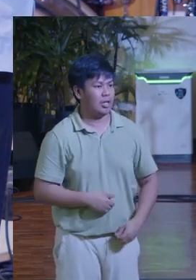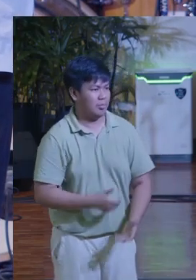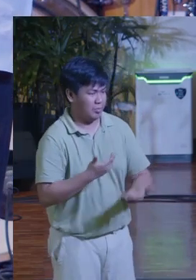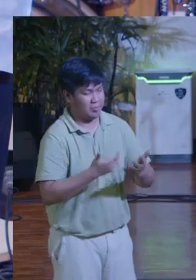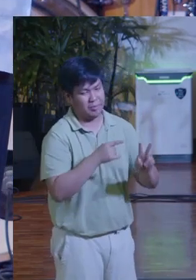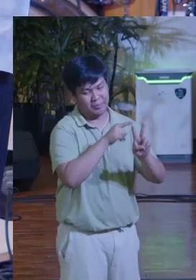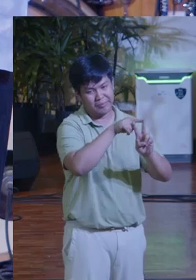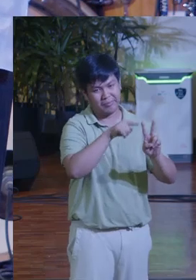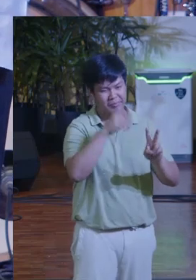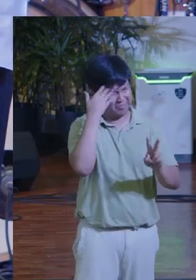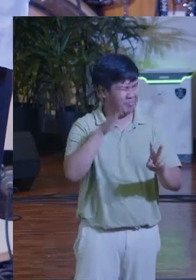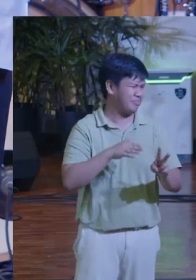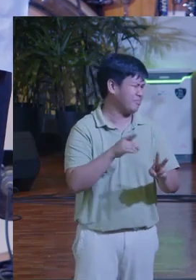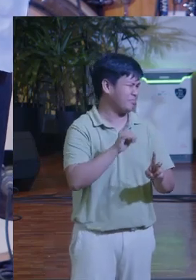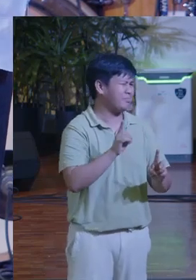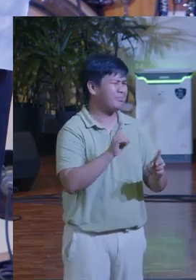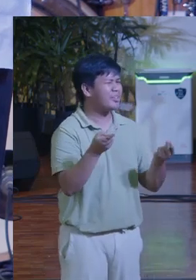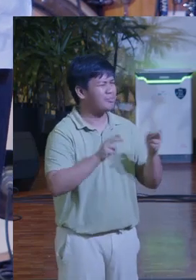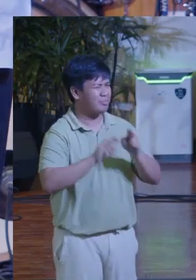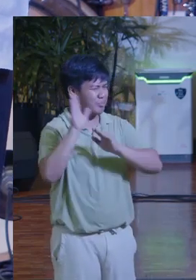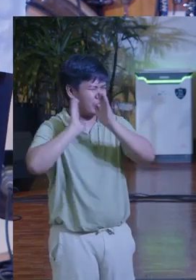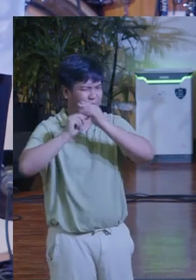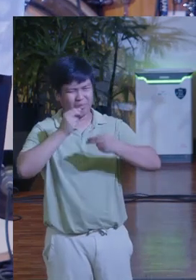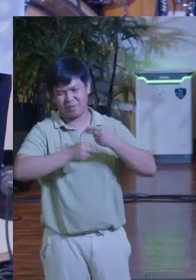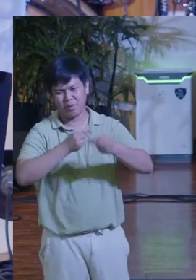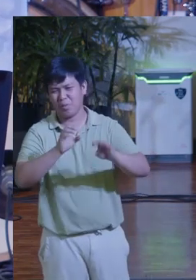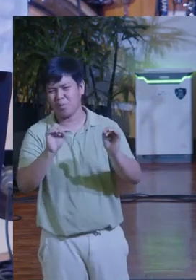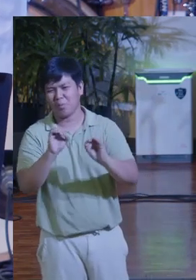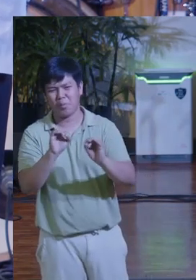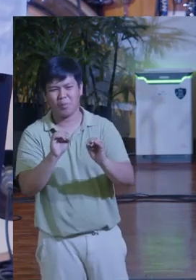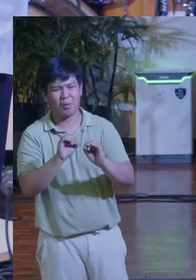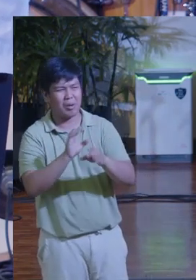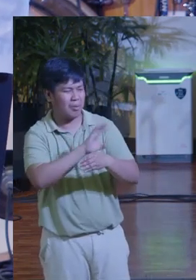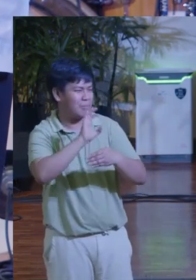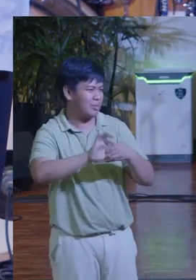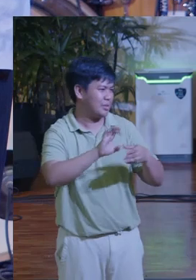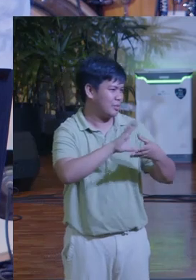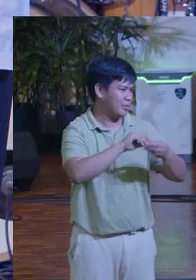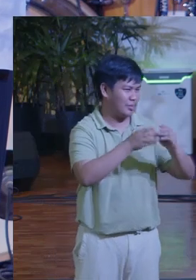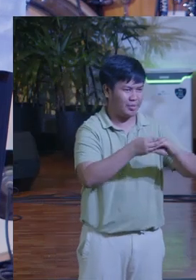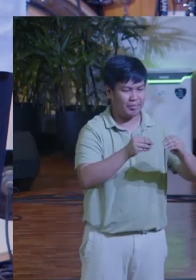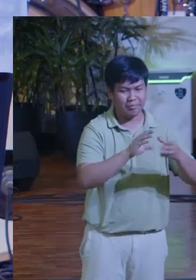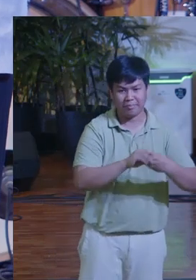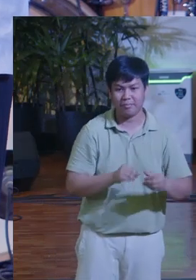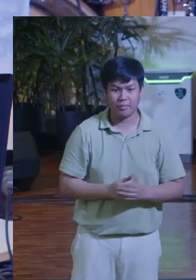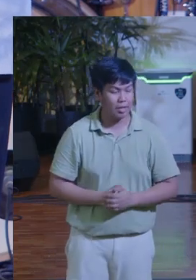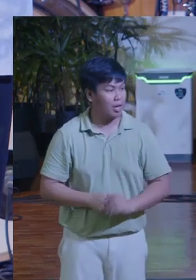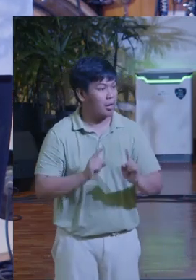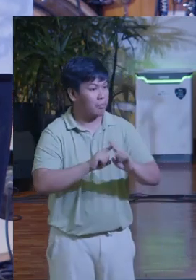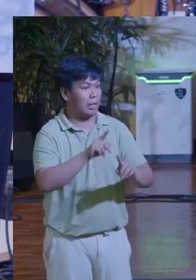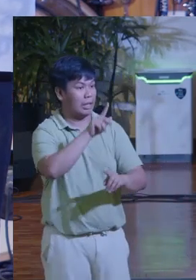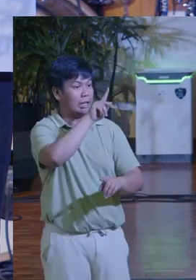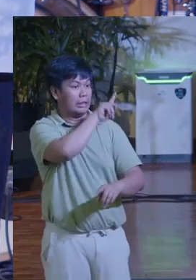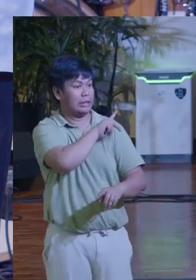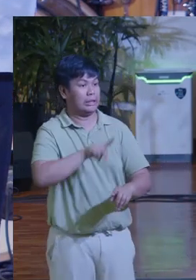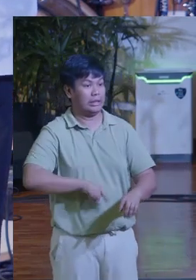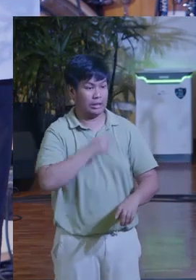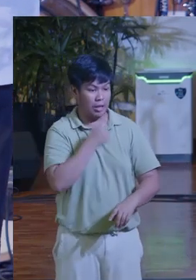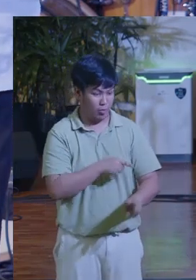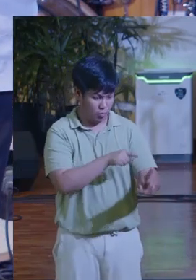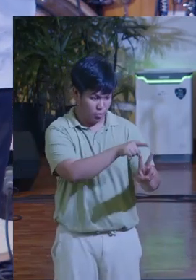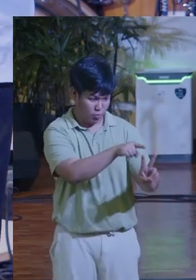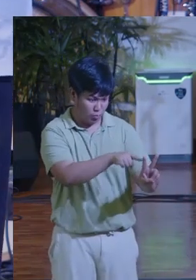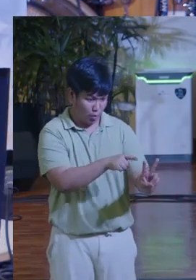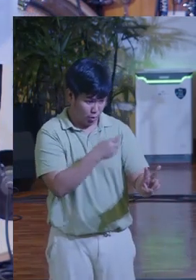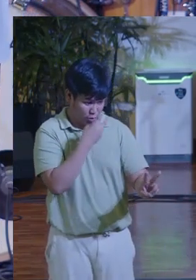dalawa. Hindi natin alam. Hindi natin matitiyak. Sabi niya, when you serve as midwife to the Hebrew